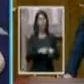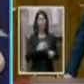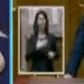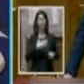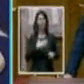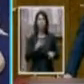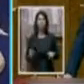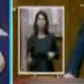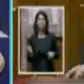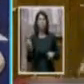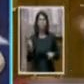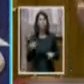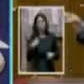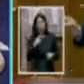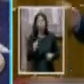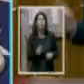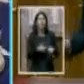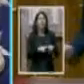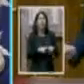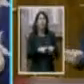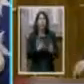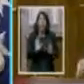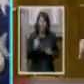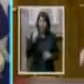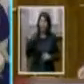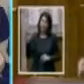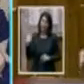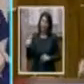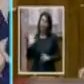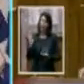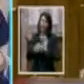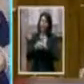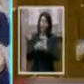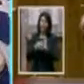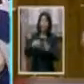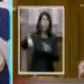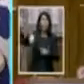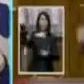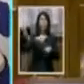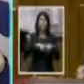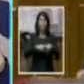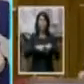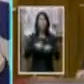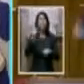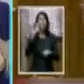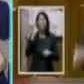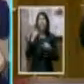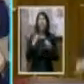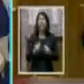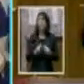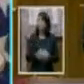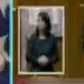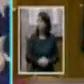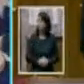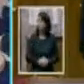χώρα. Αλλά τότε να το ξέρετε, αν το συνεχίσετε, ότι μέσα στην Ελλάδα θα το καταλάβετε καλά τότε ότι τα αστεία